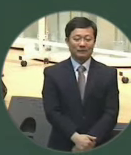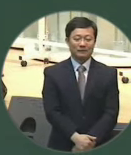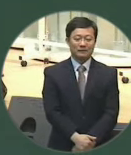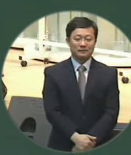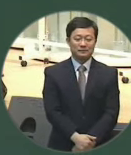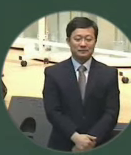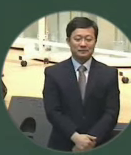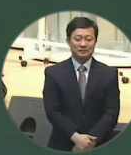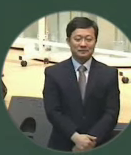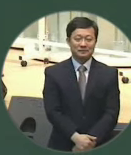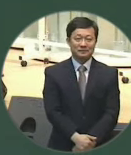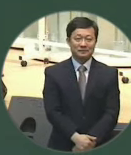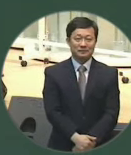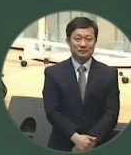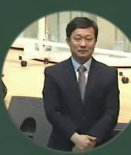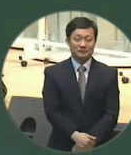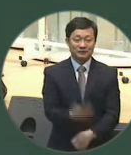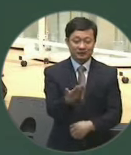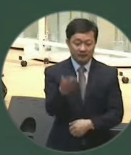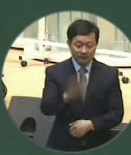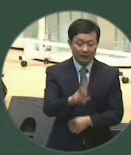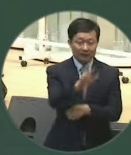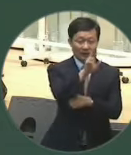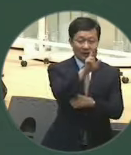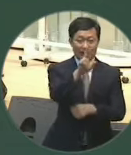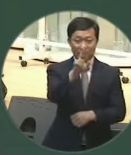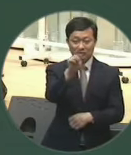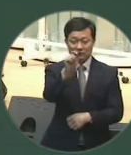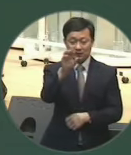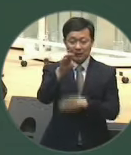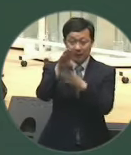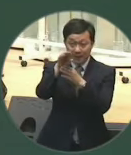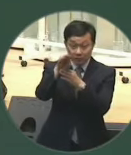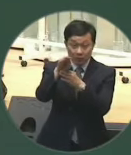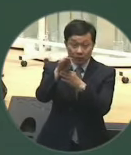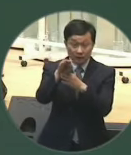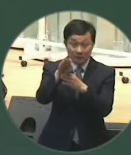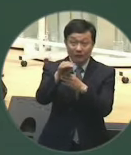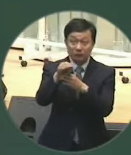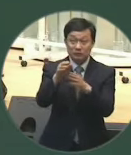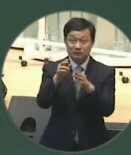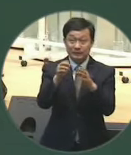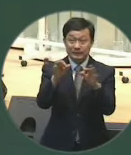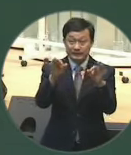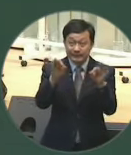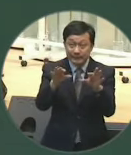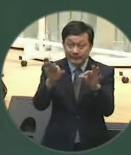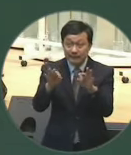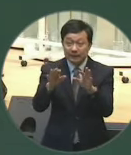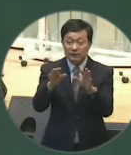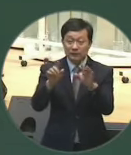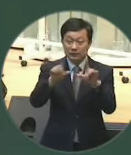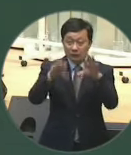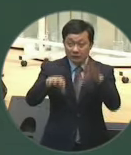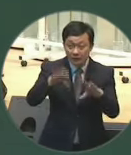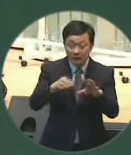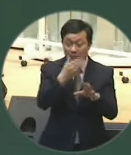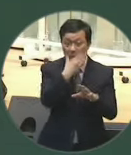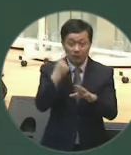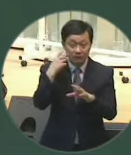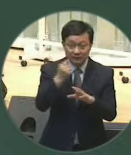done. 그러니까 꼭 우리 참 감사한 건 RTG 방송에서요. 짧게 짧게라도 정말 그 현장에 복음 들었던